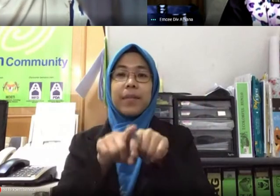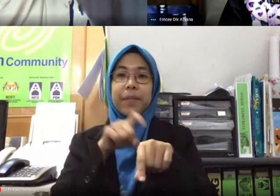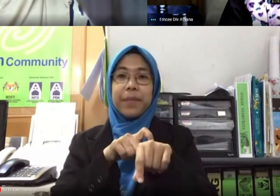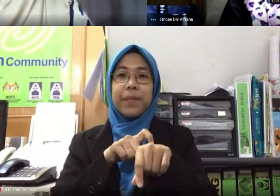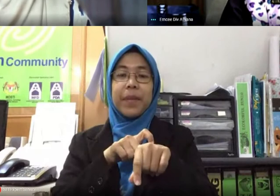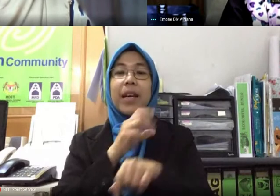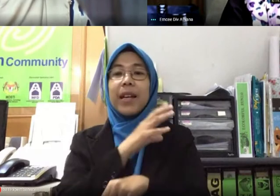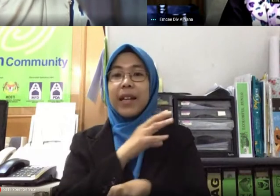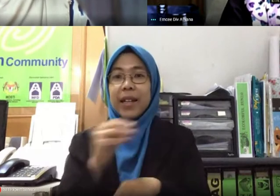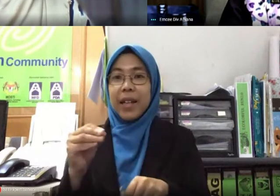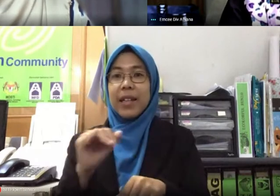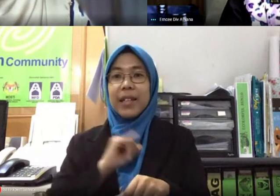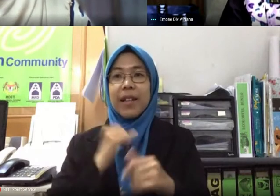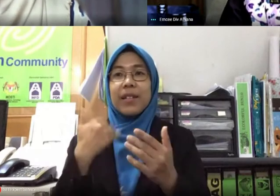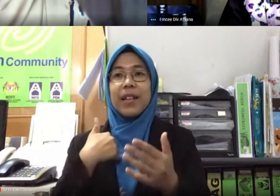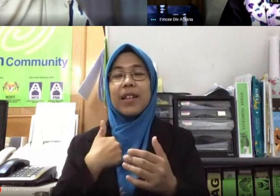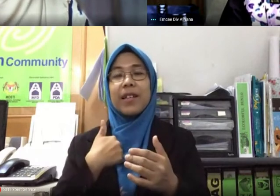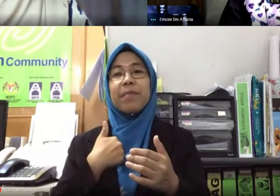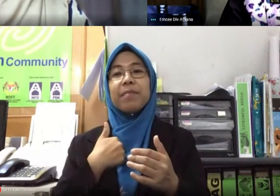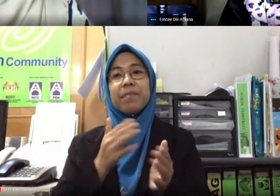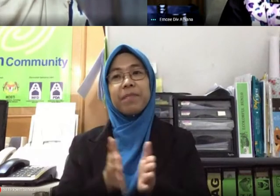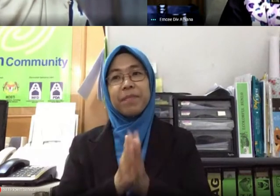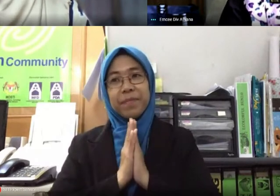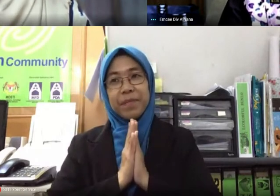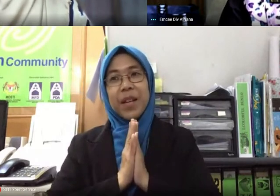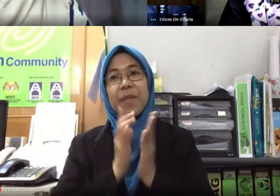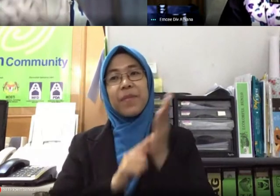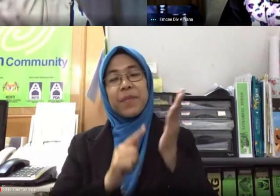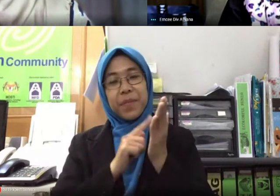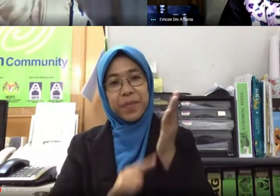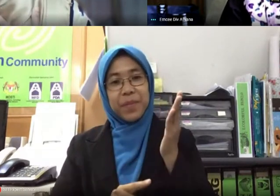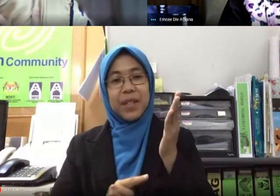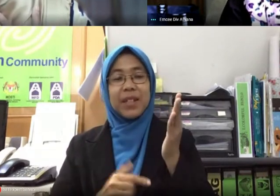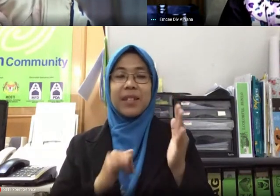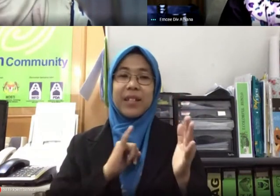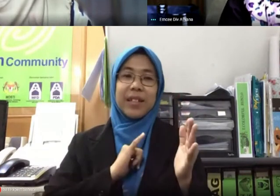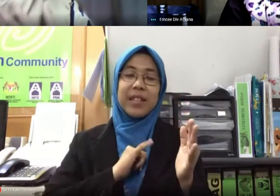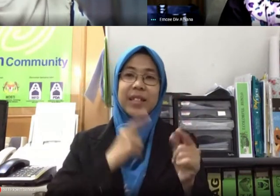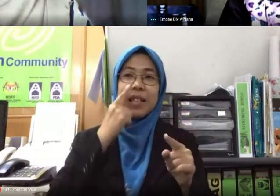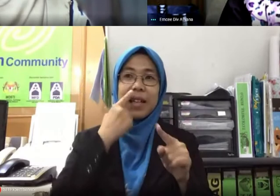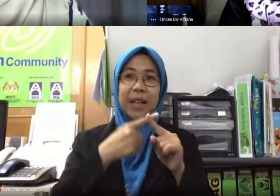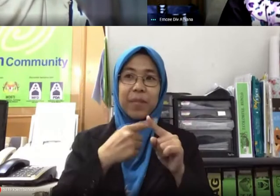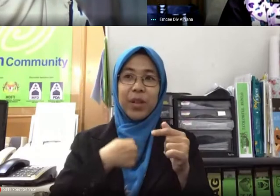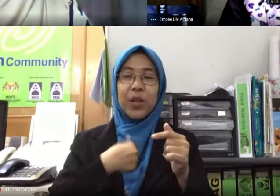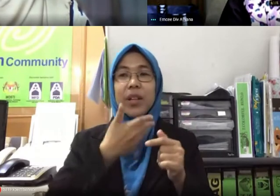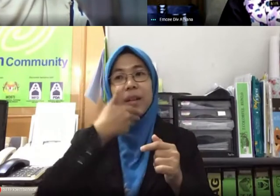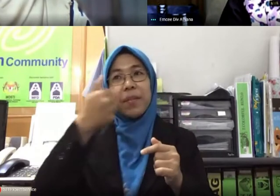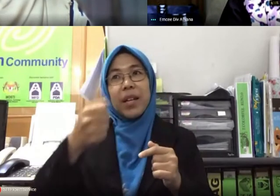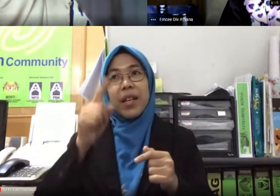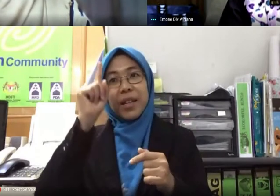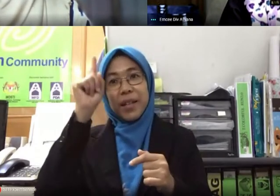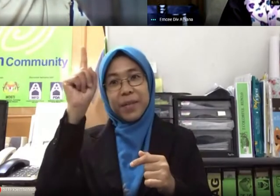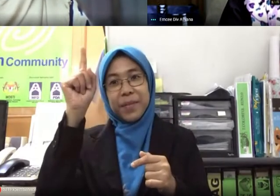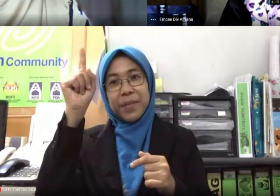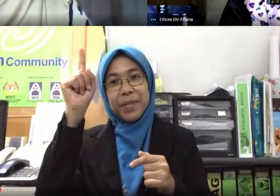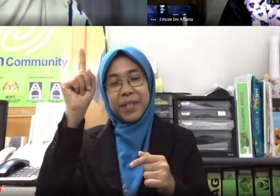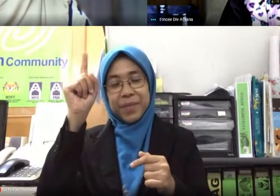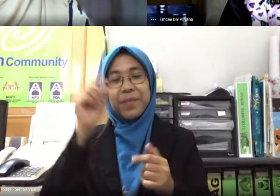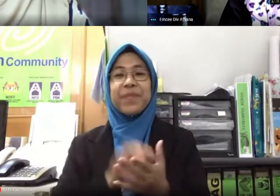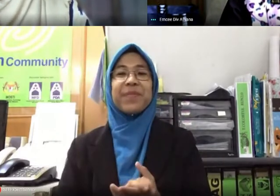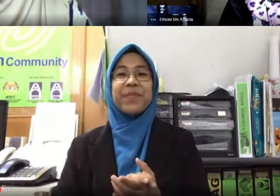datang. Dengan ini saya menyusun 10 jari kerana setiap kelemahan itu adalah milik saya sendiri dan yang terbaik itu